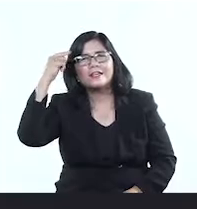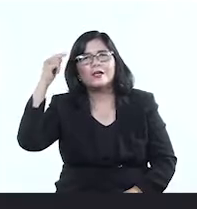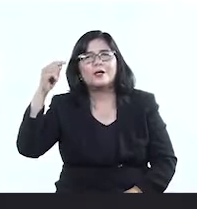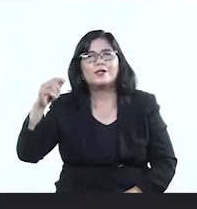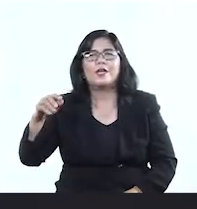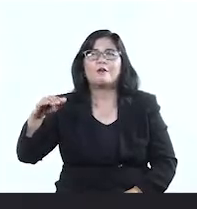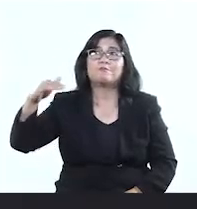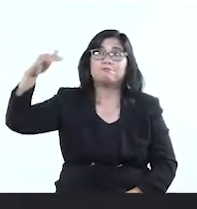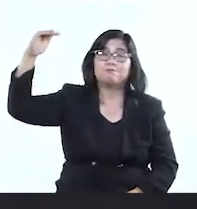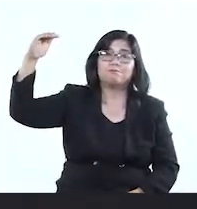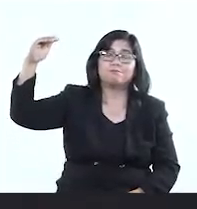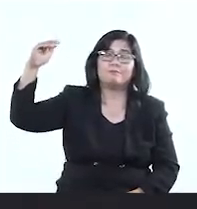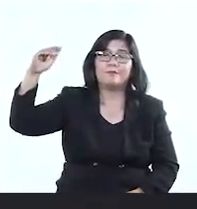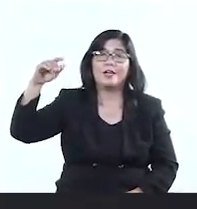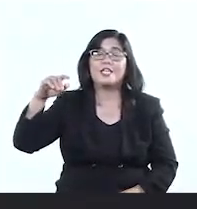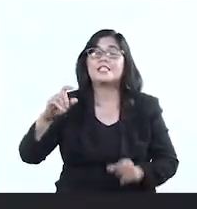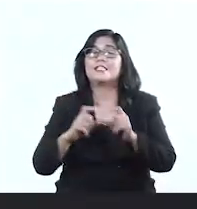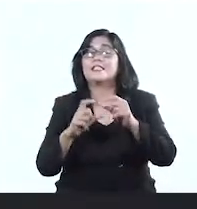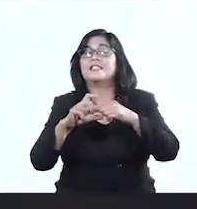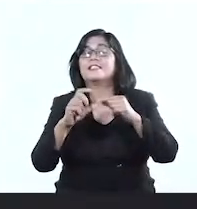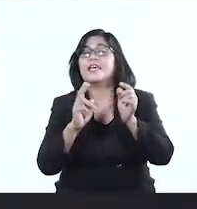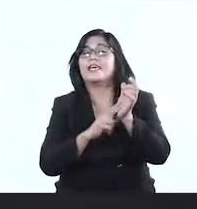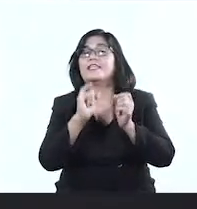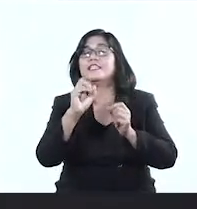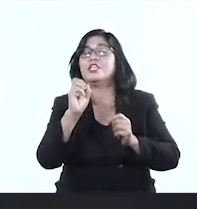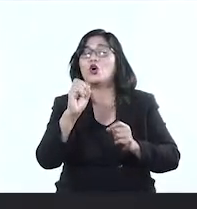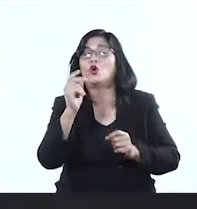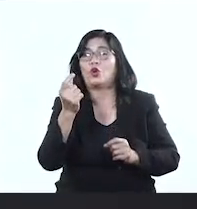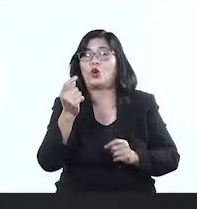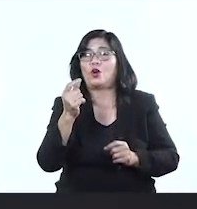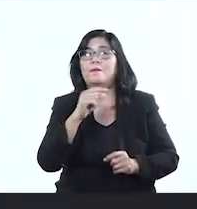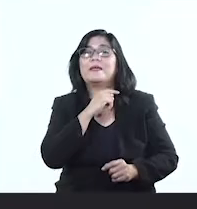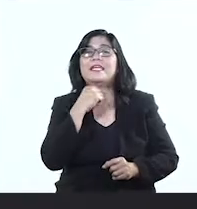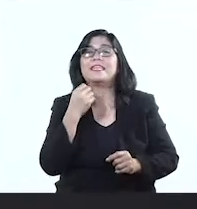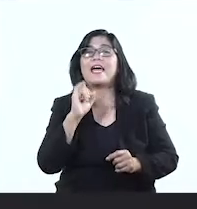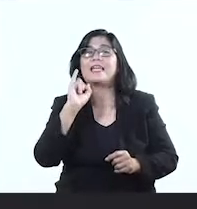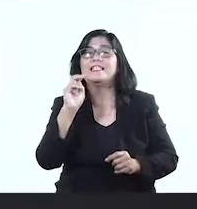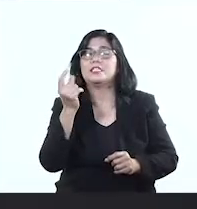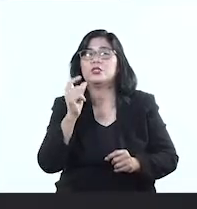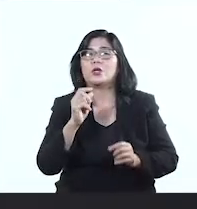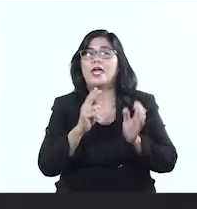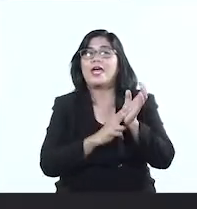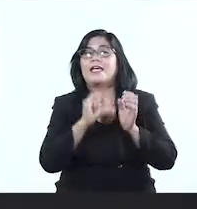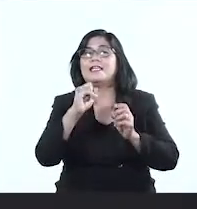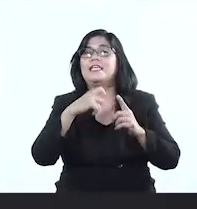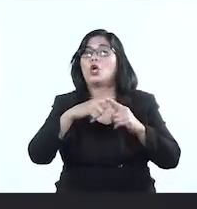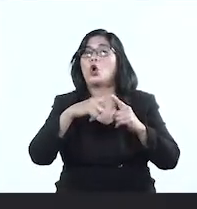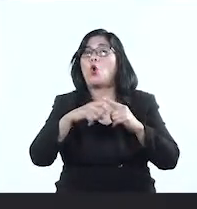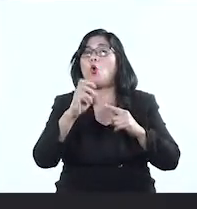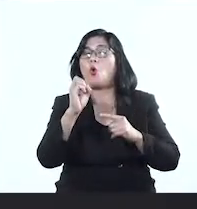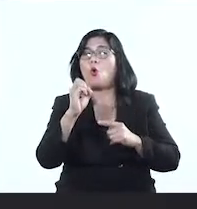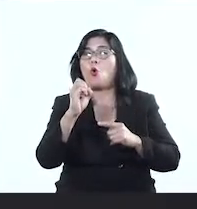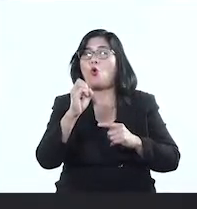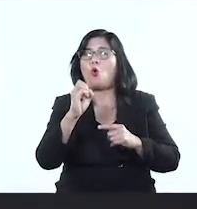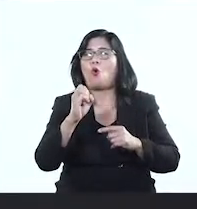Yaitu Bapak Pendeta Insinyur Niko Njotorahardjo cara membuat lagu